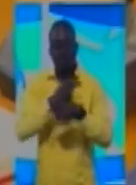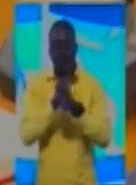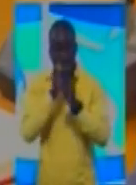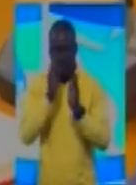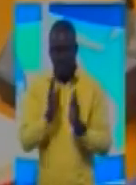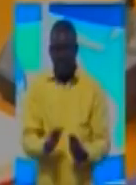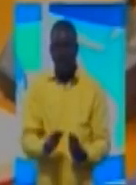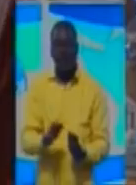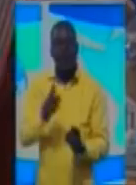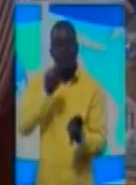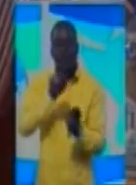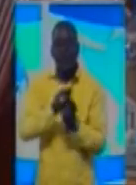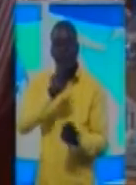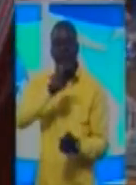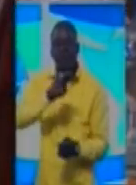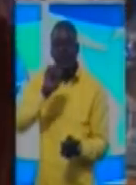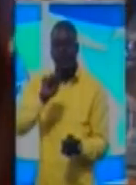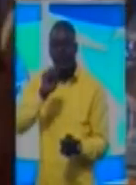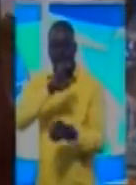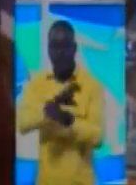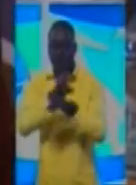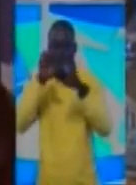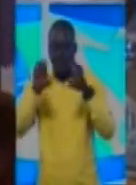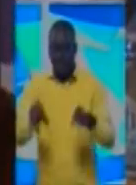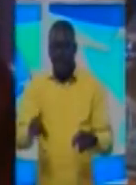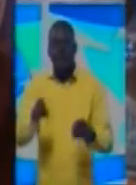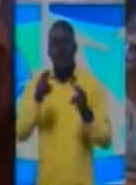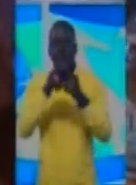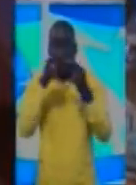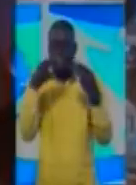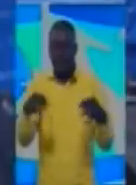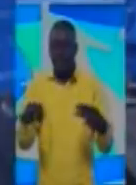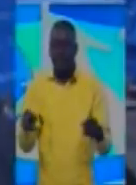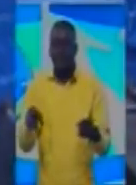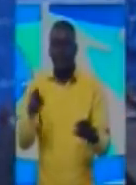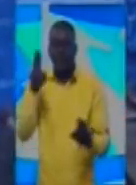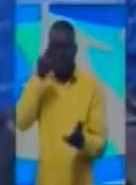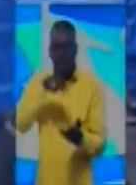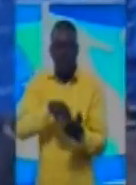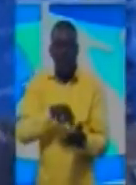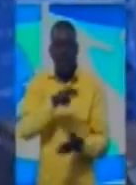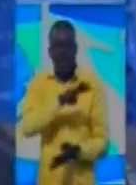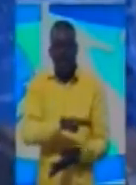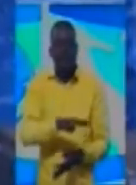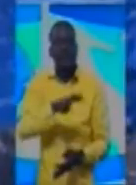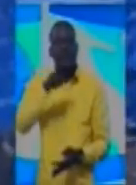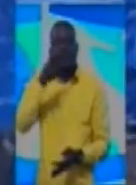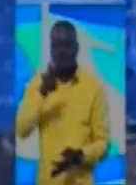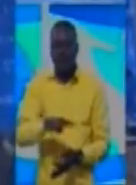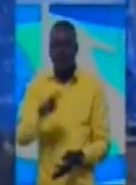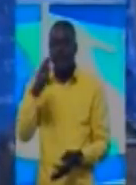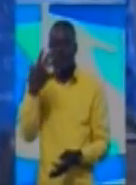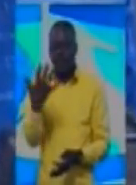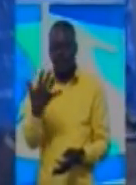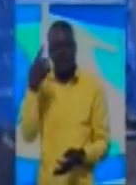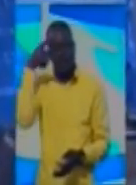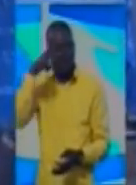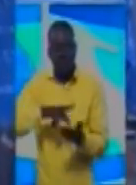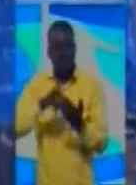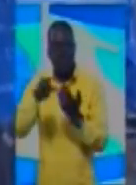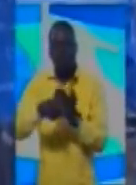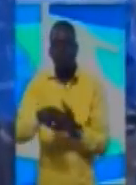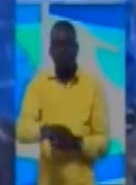des petites et moyennes entreprises au marché. Il y a 2445 micro-projets qui seront réalisés.